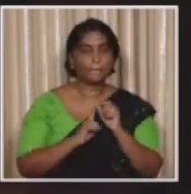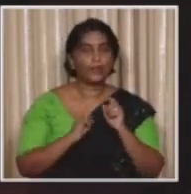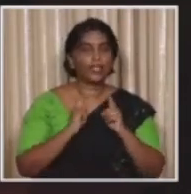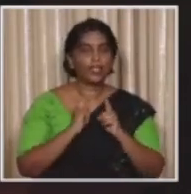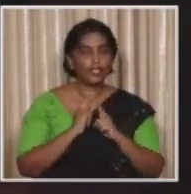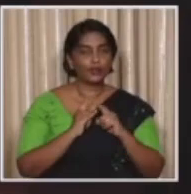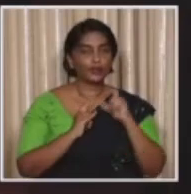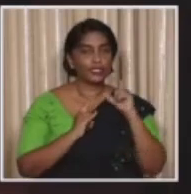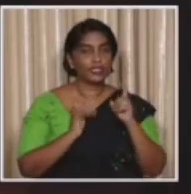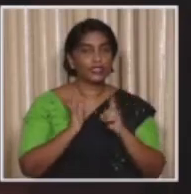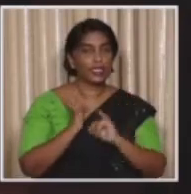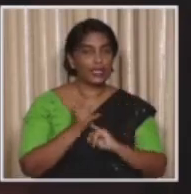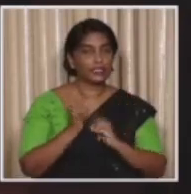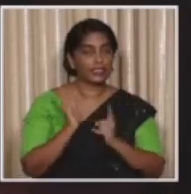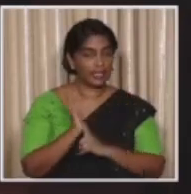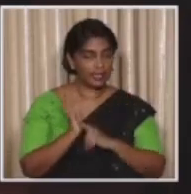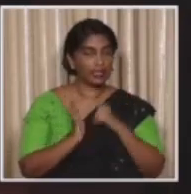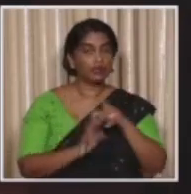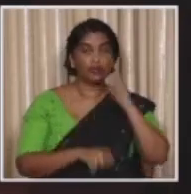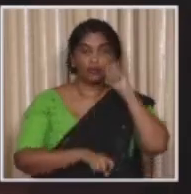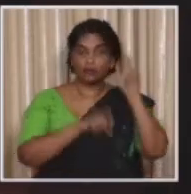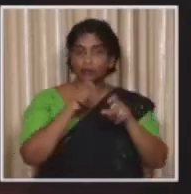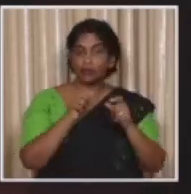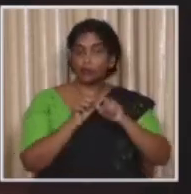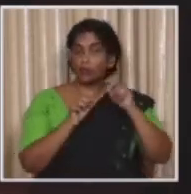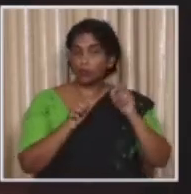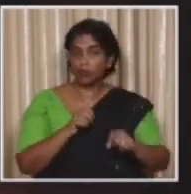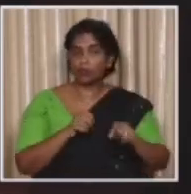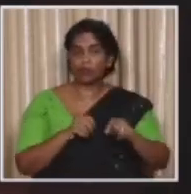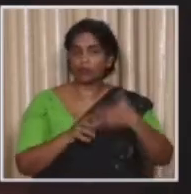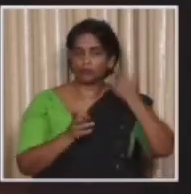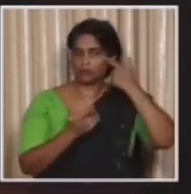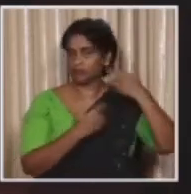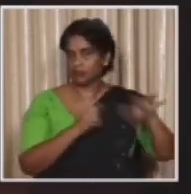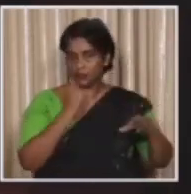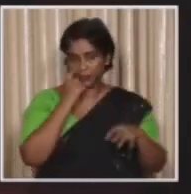එකේ ඒ නිලධාරී මණ්ඩලය අමතක කරලා